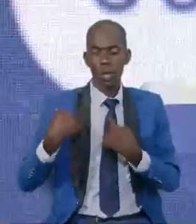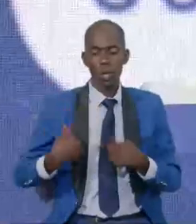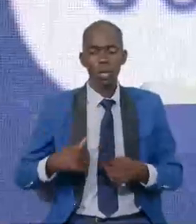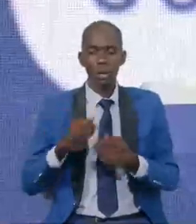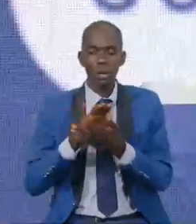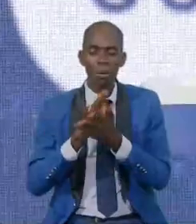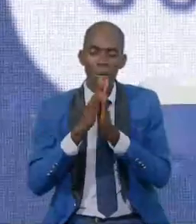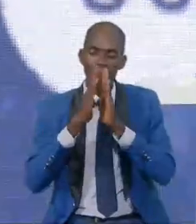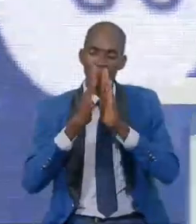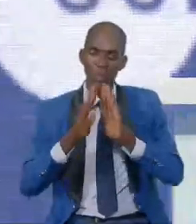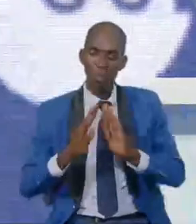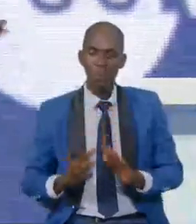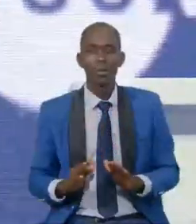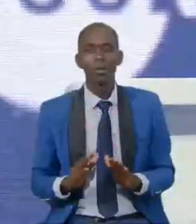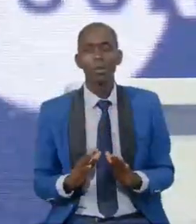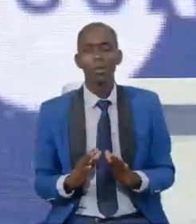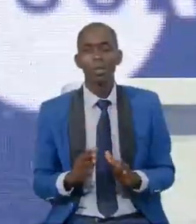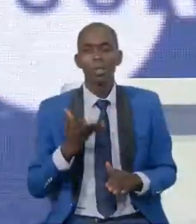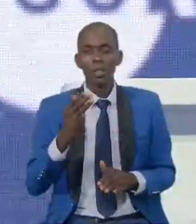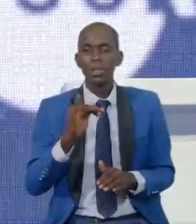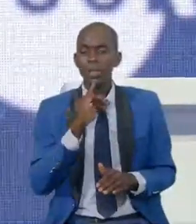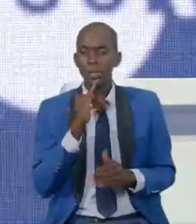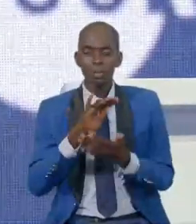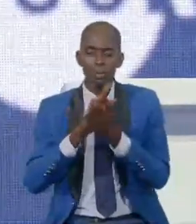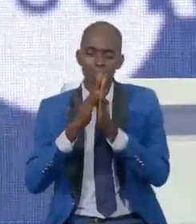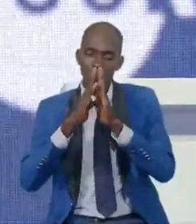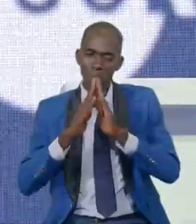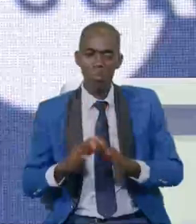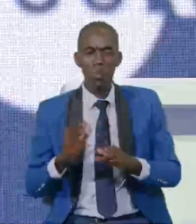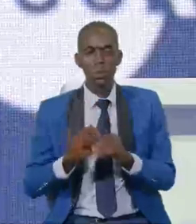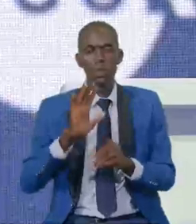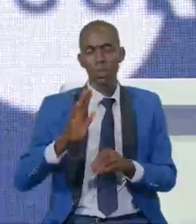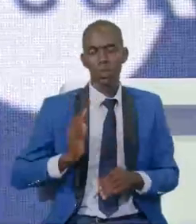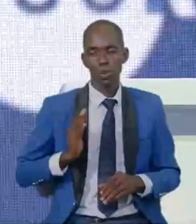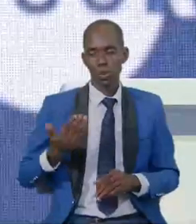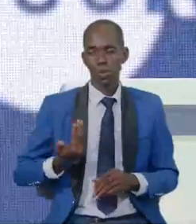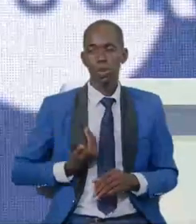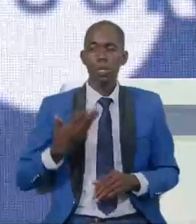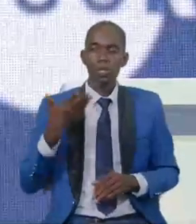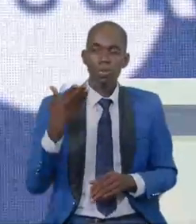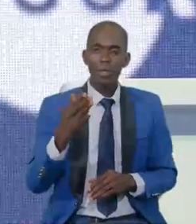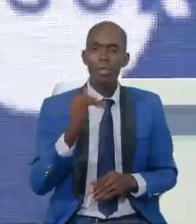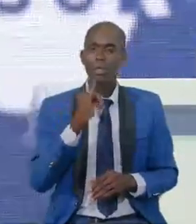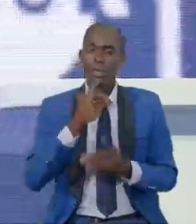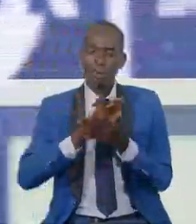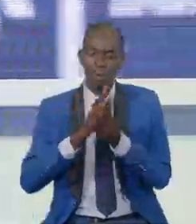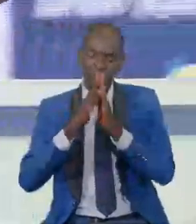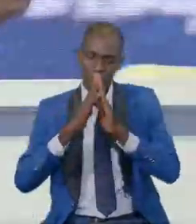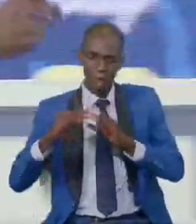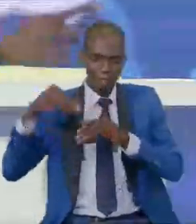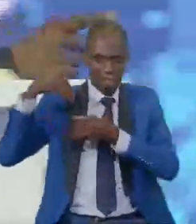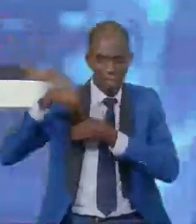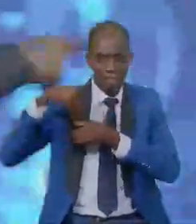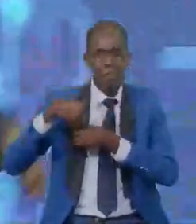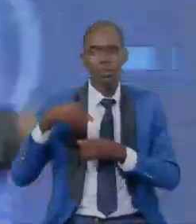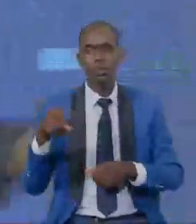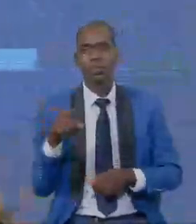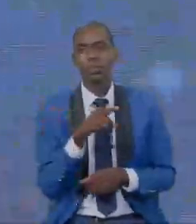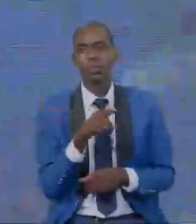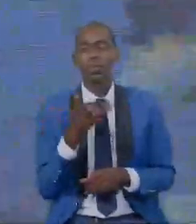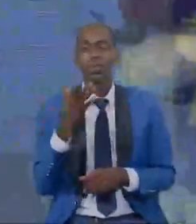Il donne la paix à ton cœur. Il y a la paix dans ton âme. Il y a la paix dans l'homme